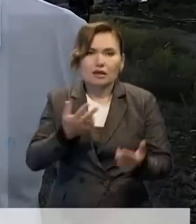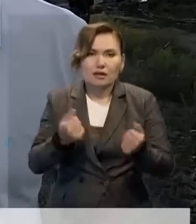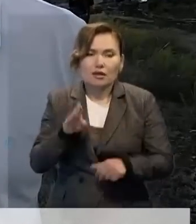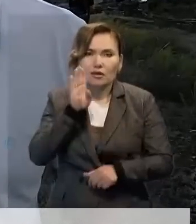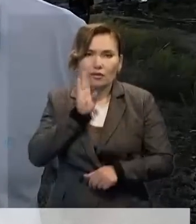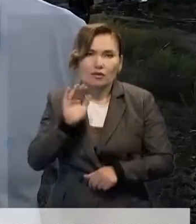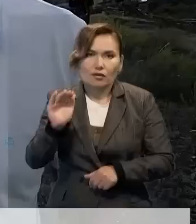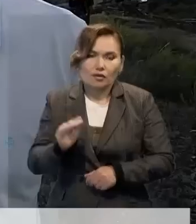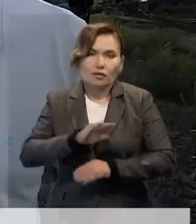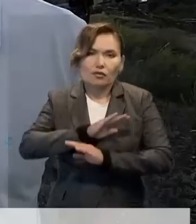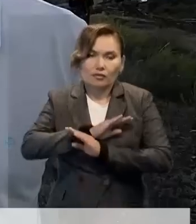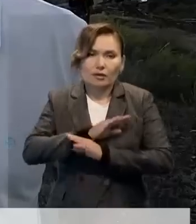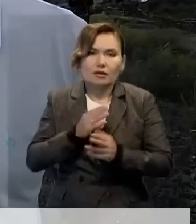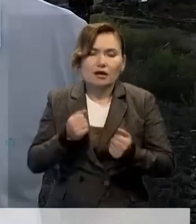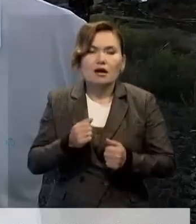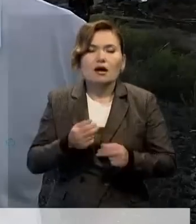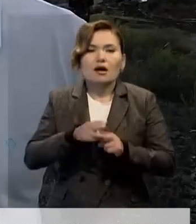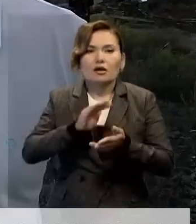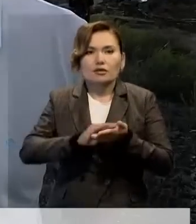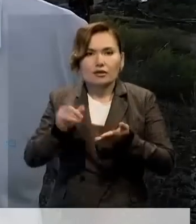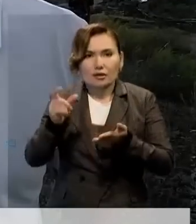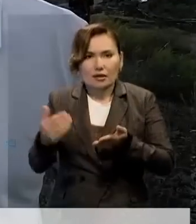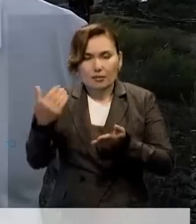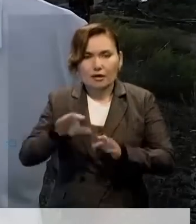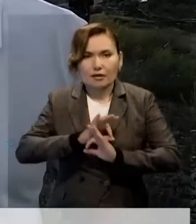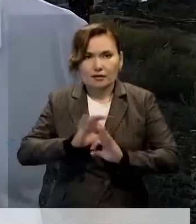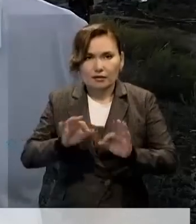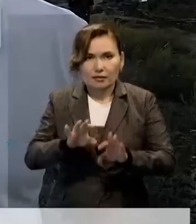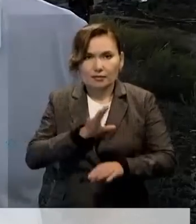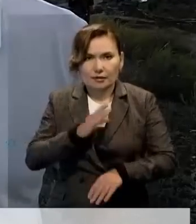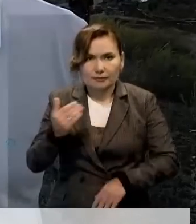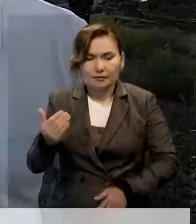Ақпаратыңызға рахмет. Қостанайдан тікелей қосылған әріптесім Данияр Султанұлы болатын.